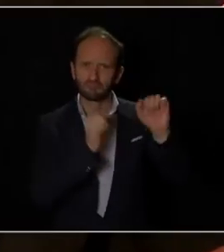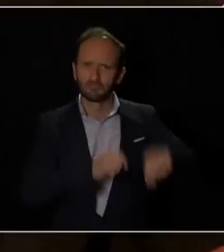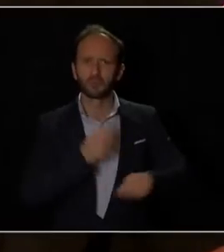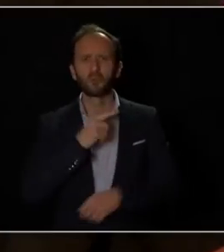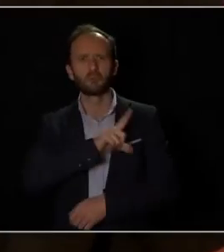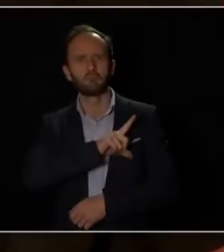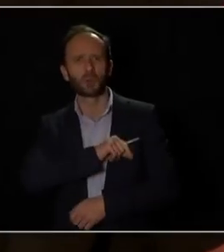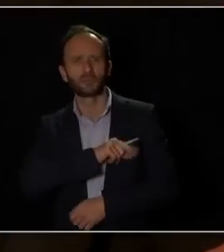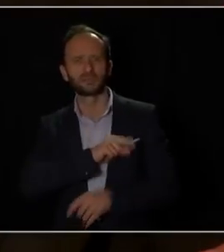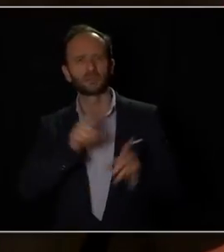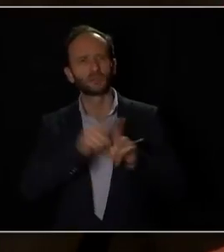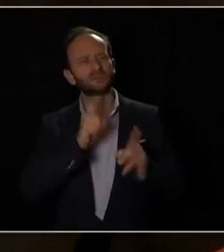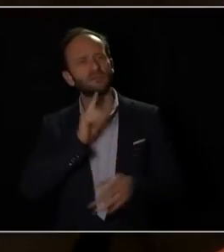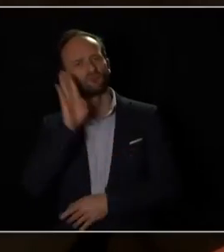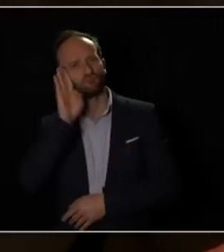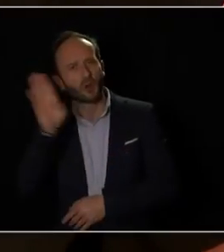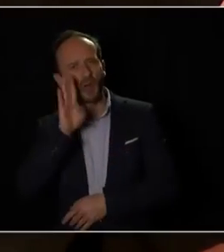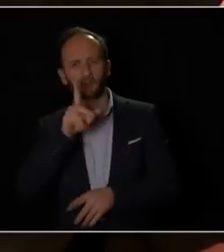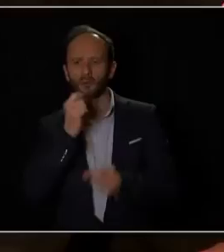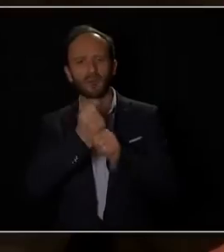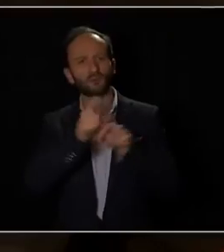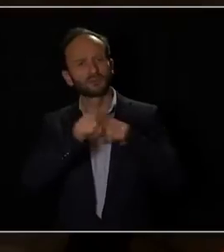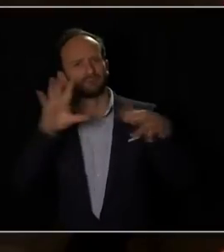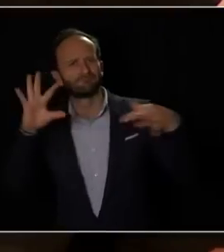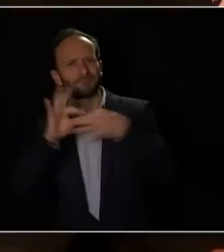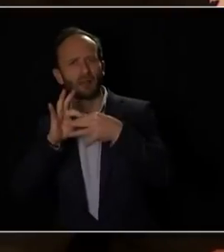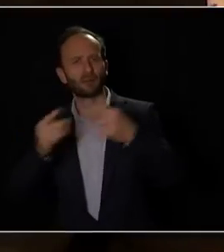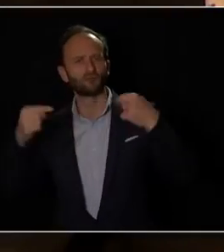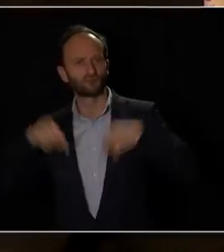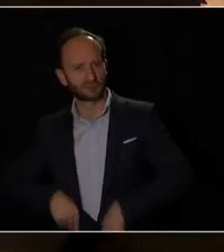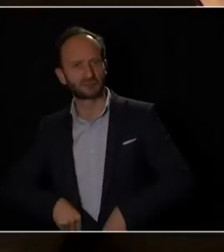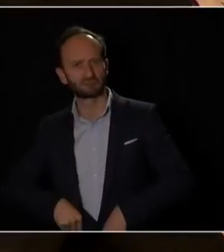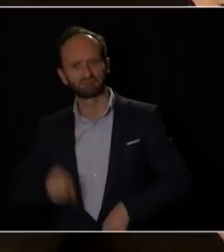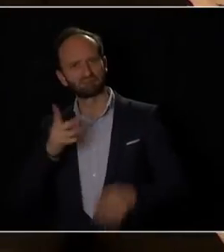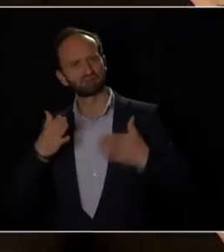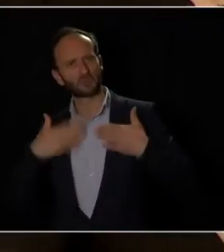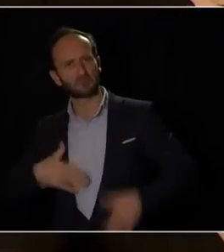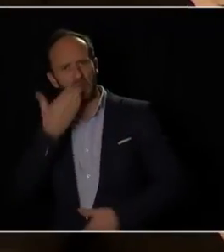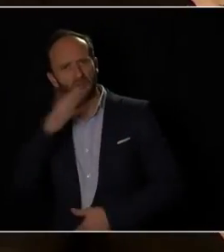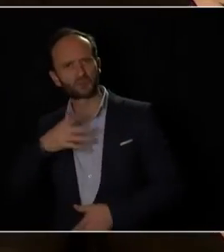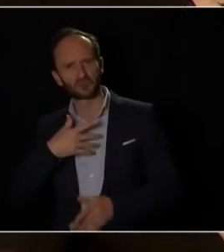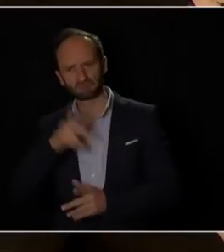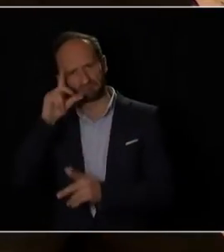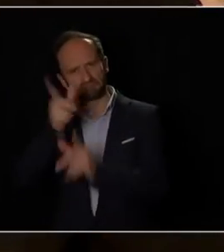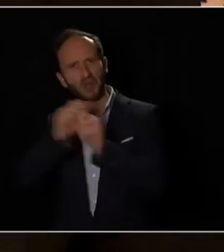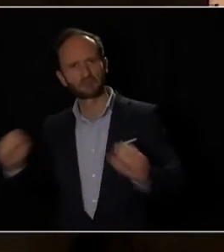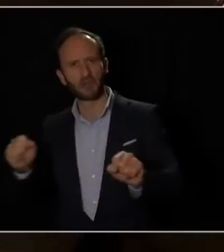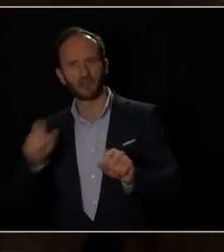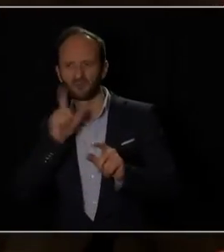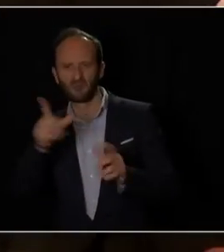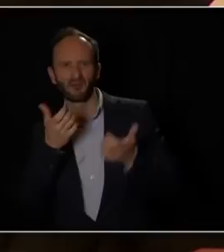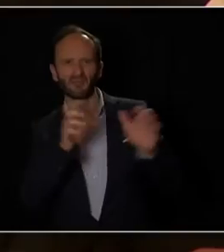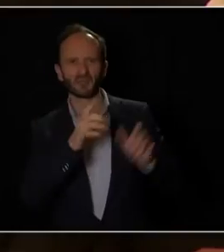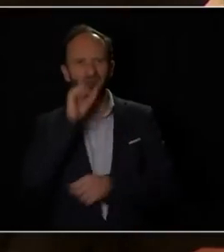nos gendarmes en lien avec la justice qui se comportent de façon admirable pour mettre hors d'état de nuire